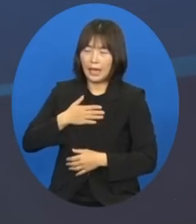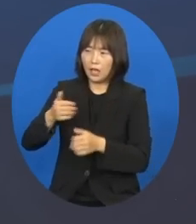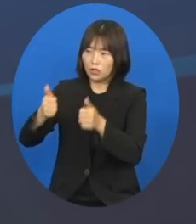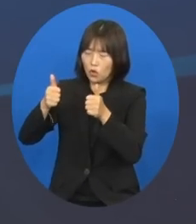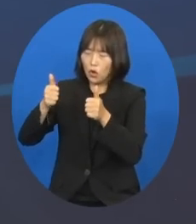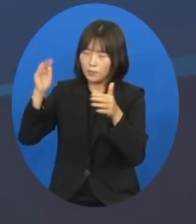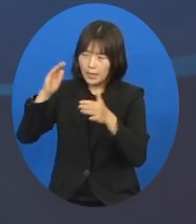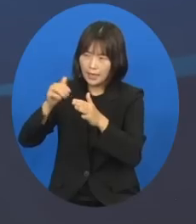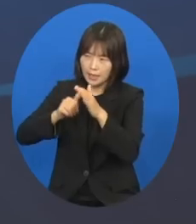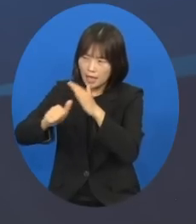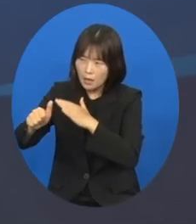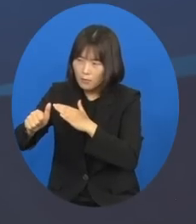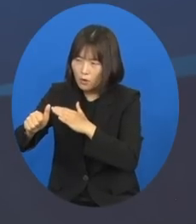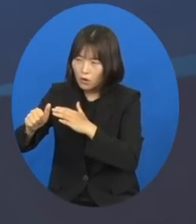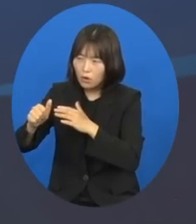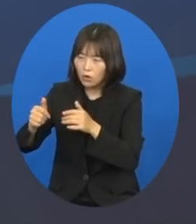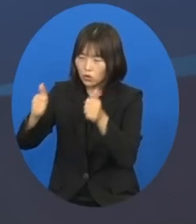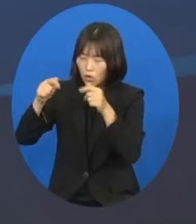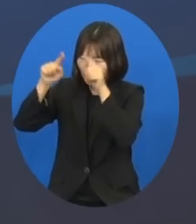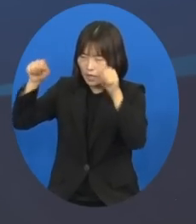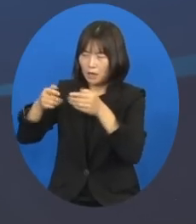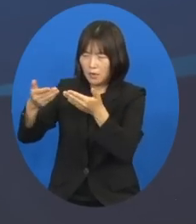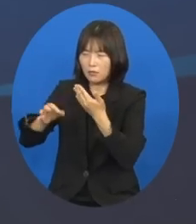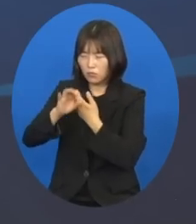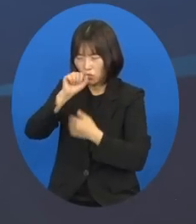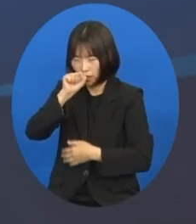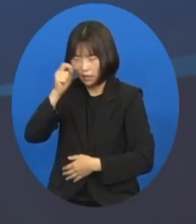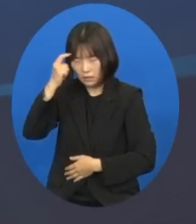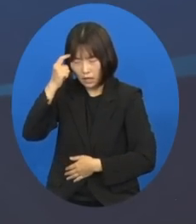제가 자격이 안 돼 가지고